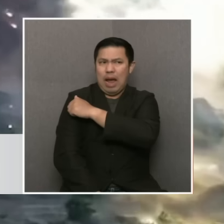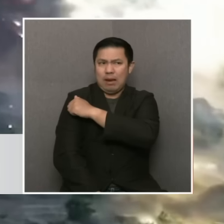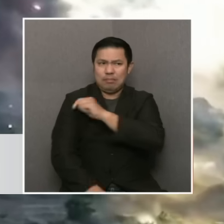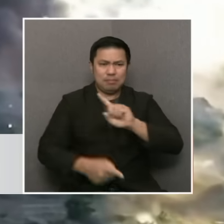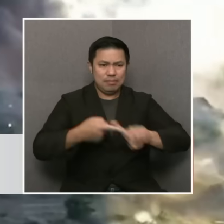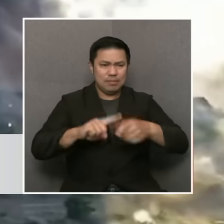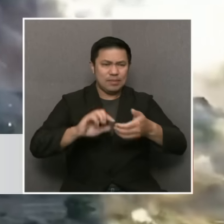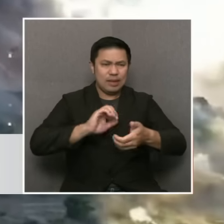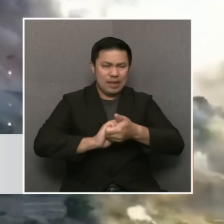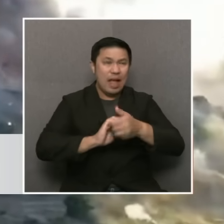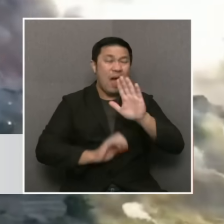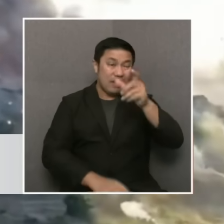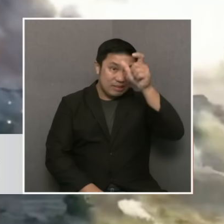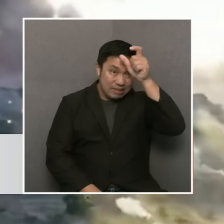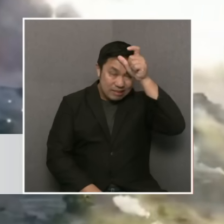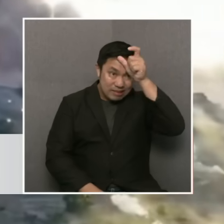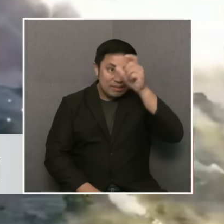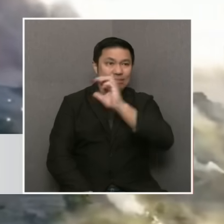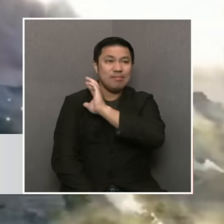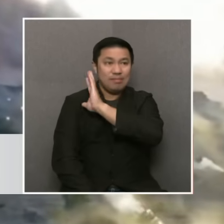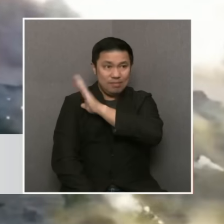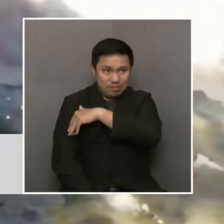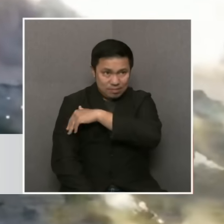ตน์และที่ทำการสารในกาซาด้วย